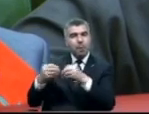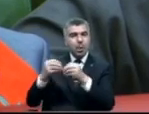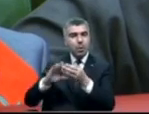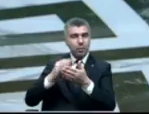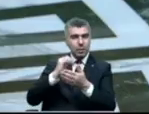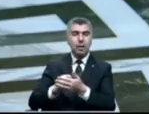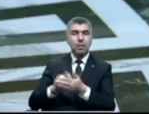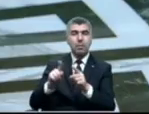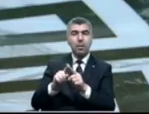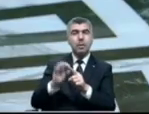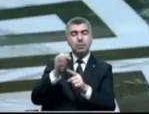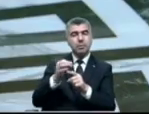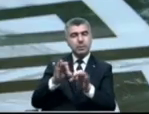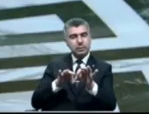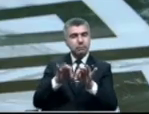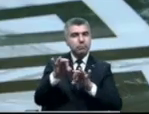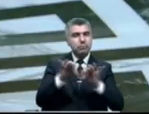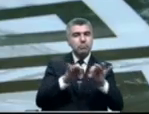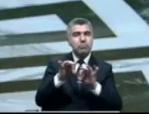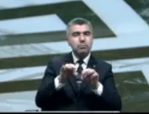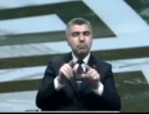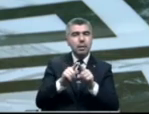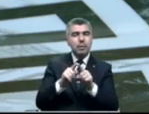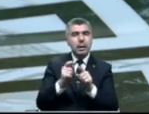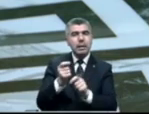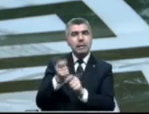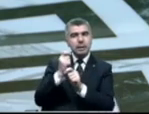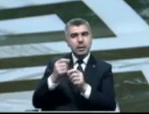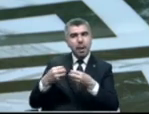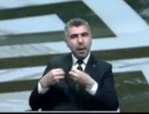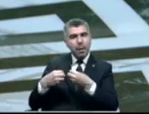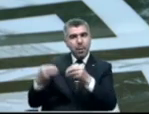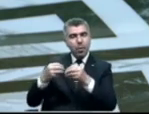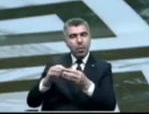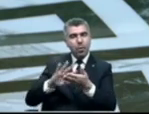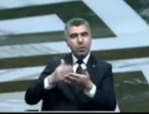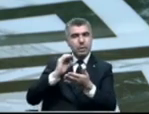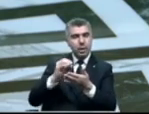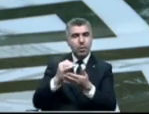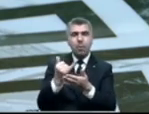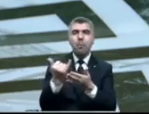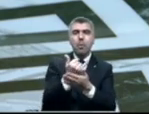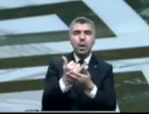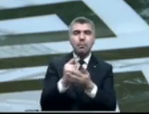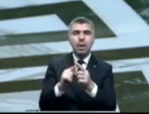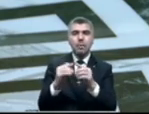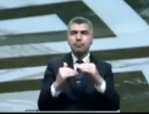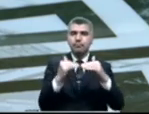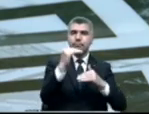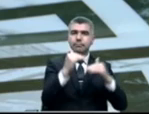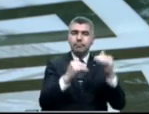على تعزيز الإطار التنظيمي لقطاع التسويق وتحسين فعالية البيع بالمزاد